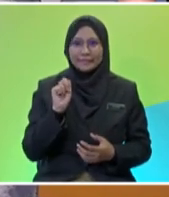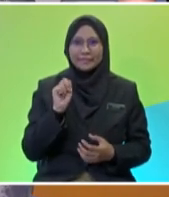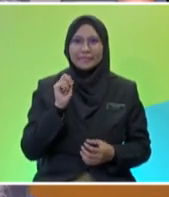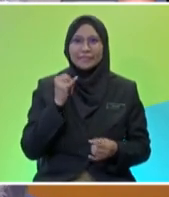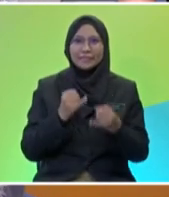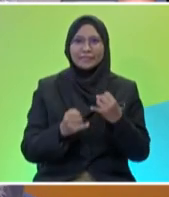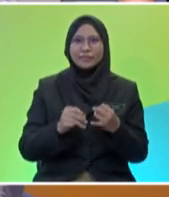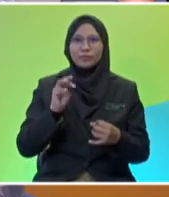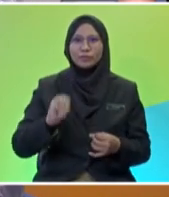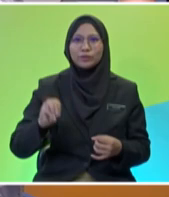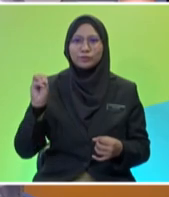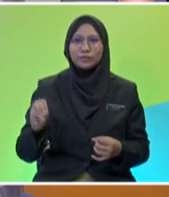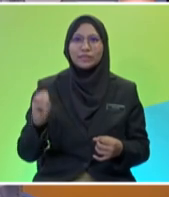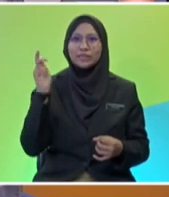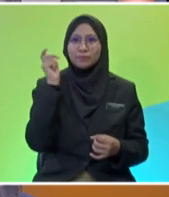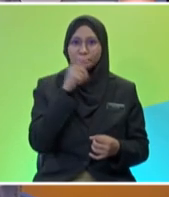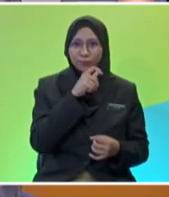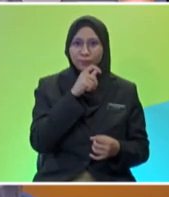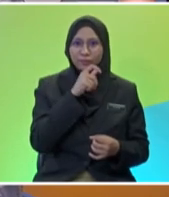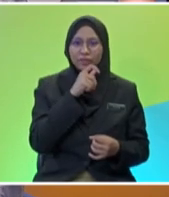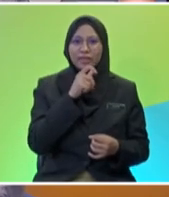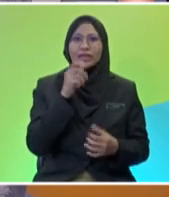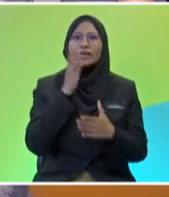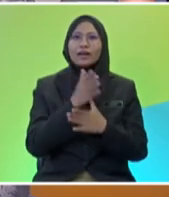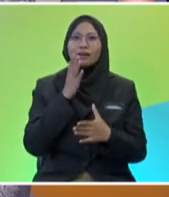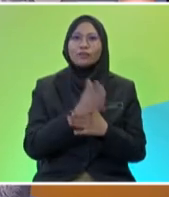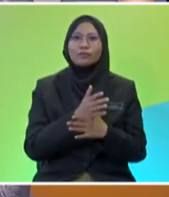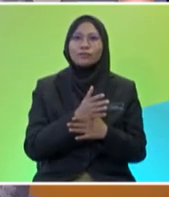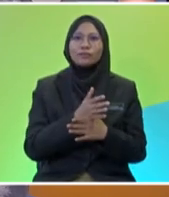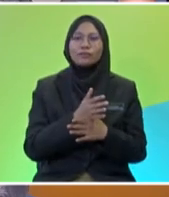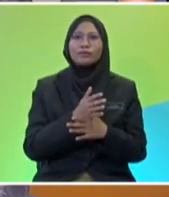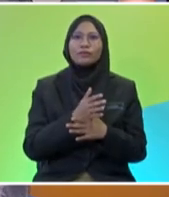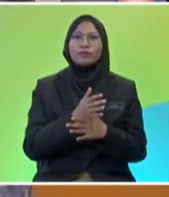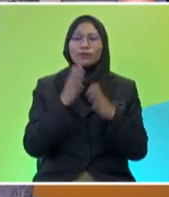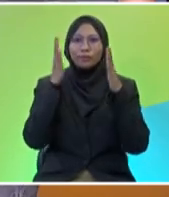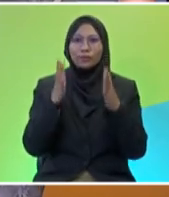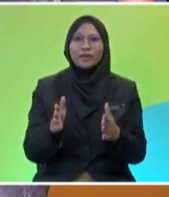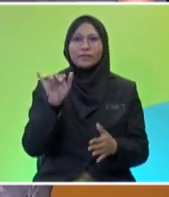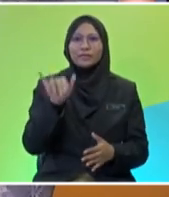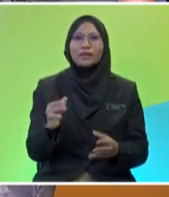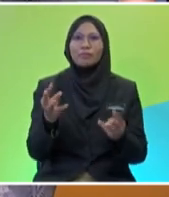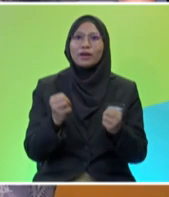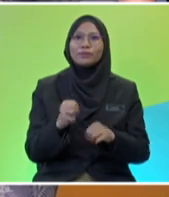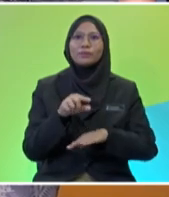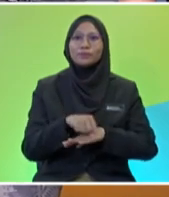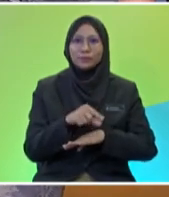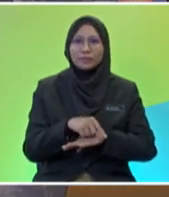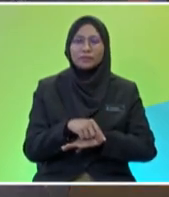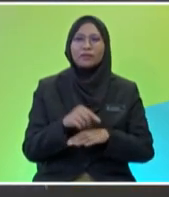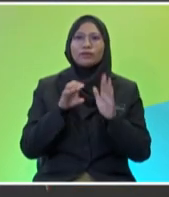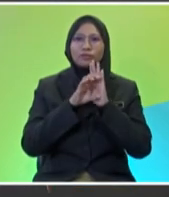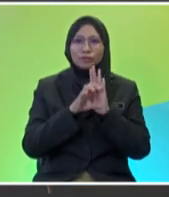dia akan mengganggu kemudahan dan mengganggu orang yang betul-betul emergency Oke contohnya remaja